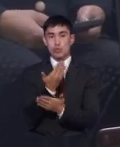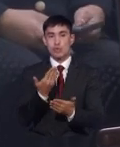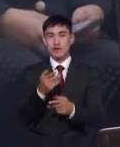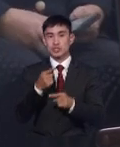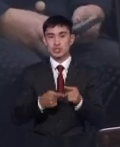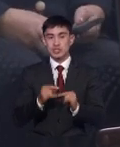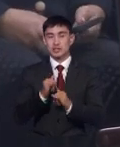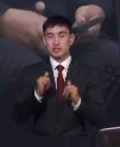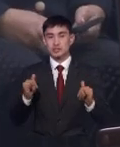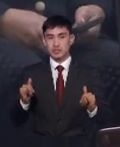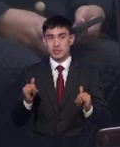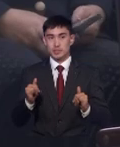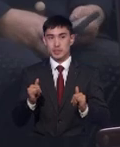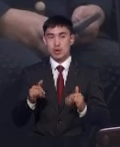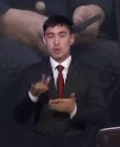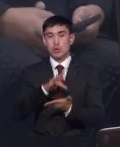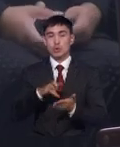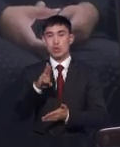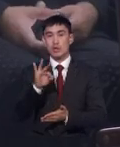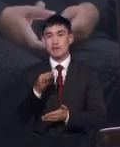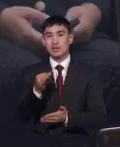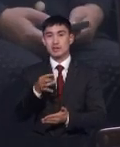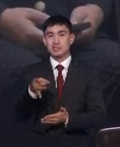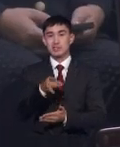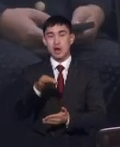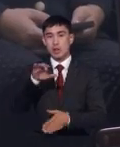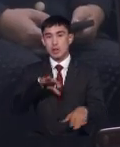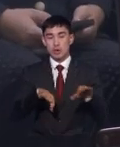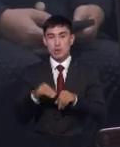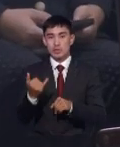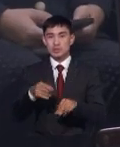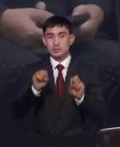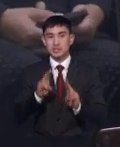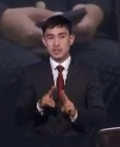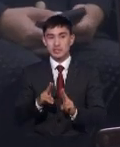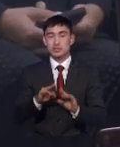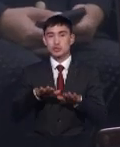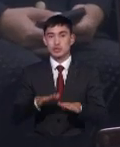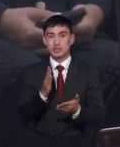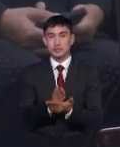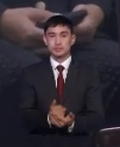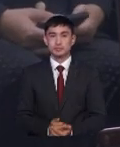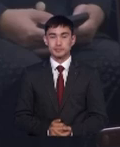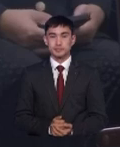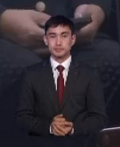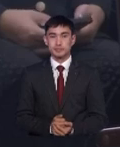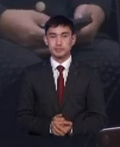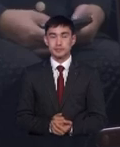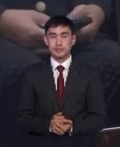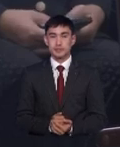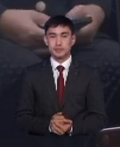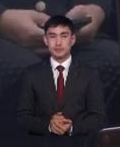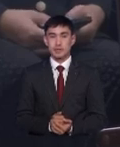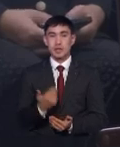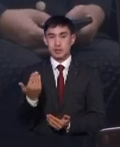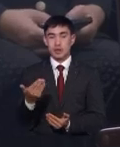часть развития города Конаев и весь город Алатау это является специальной экономической зоной. То есть именно